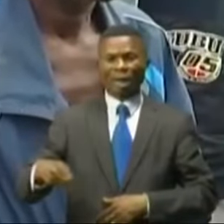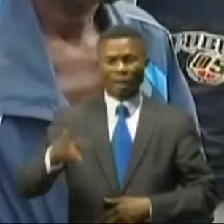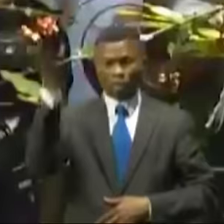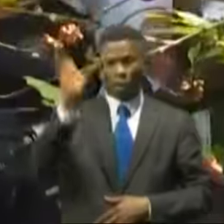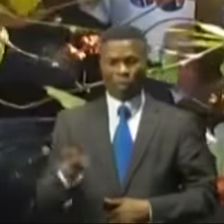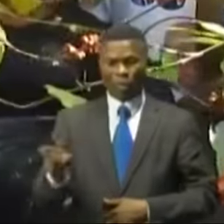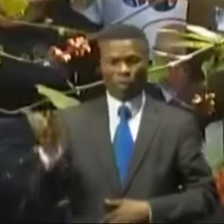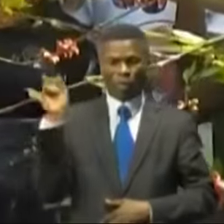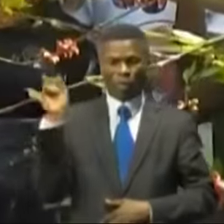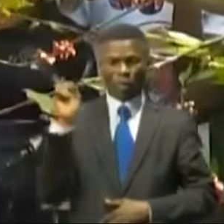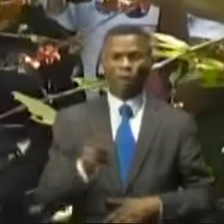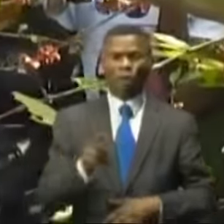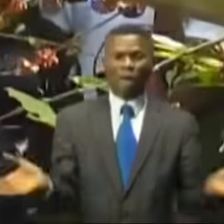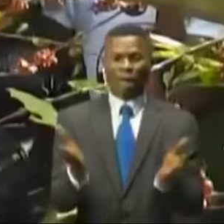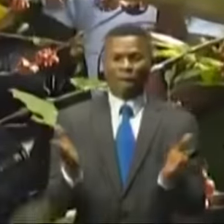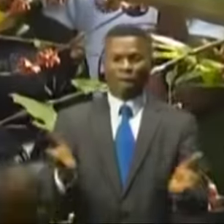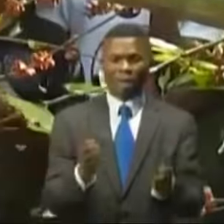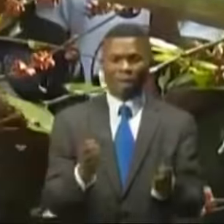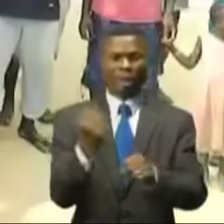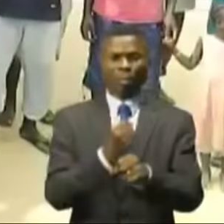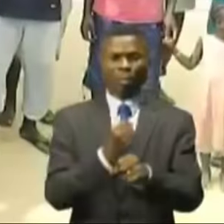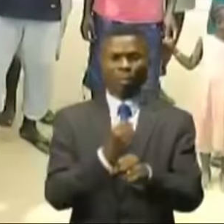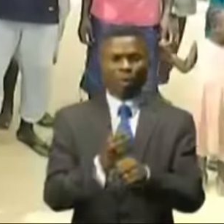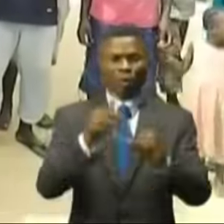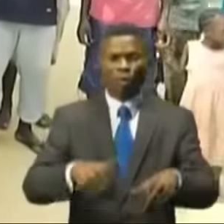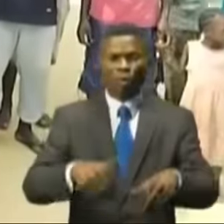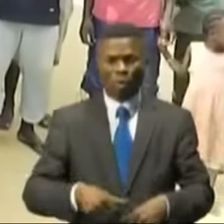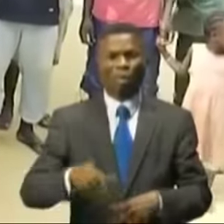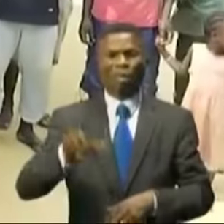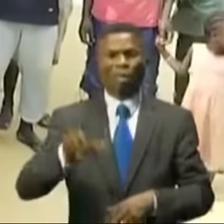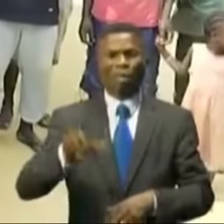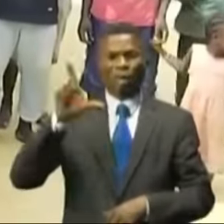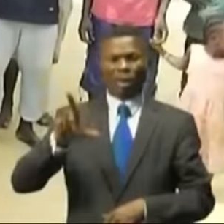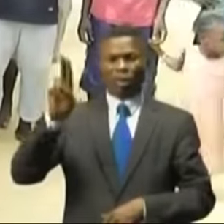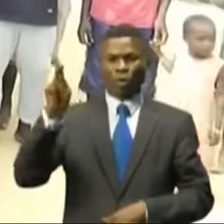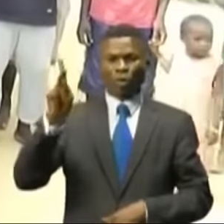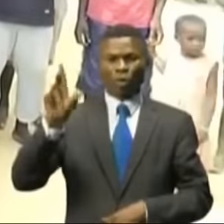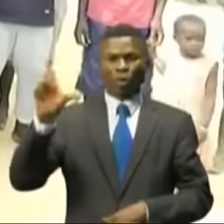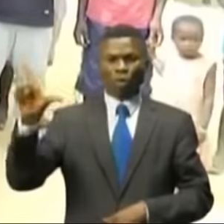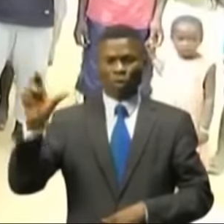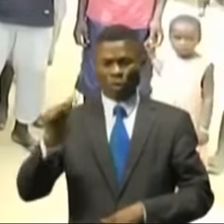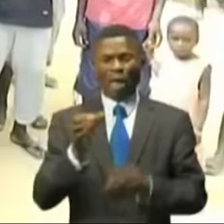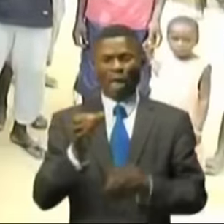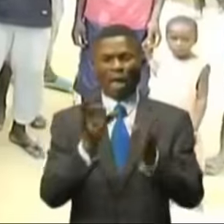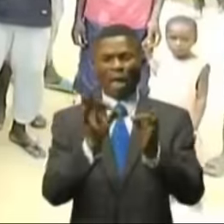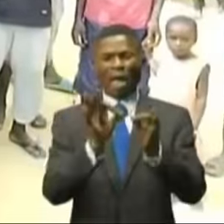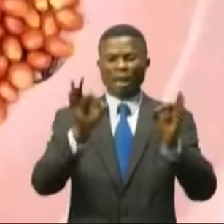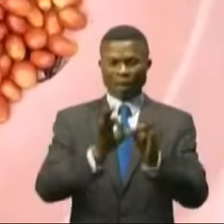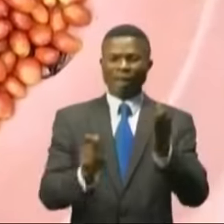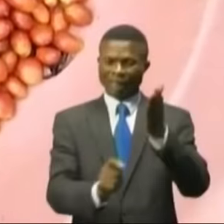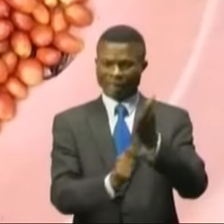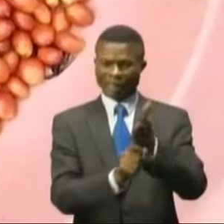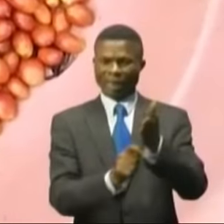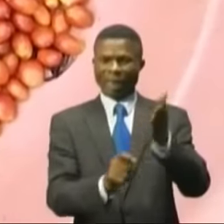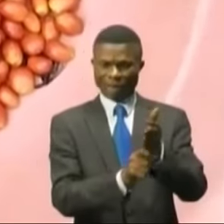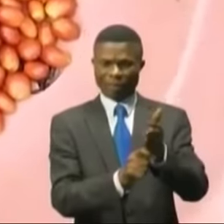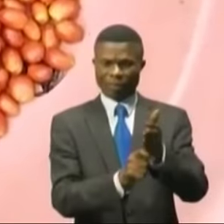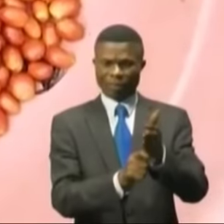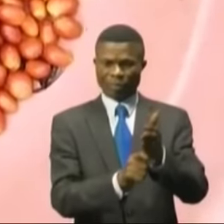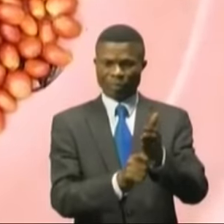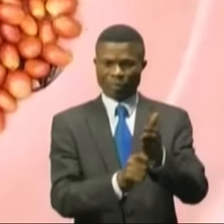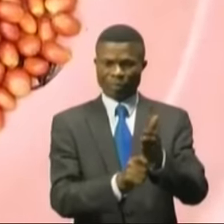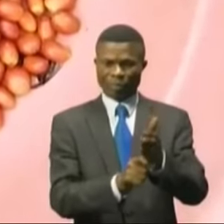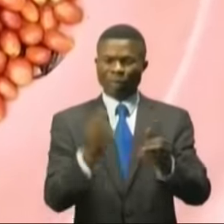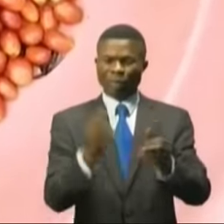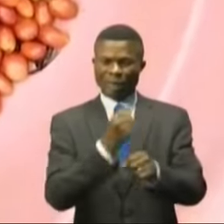venus encourager les planteurs de Lukula sur l'importance de quelques techniques dans le traitement